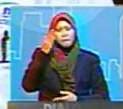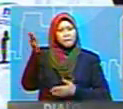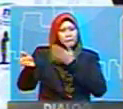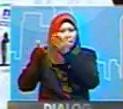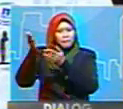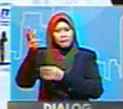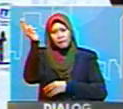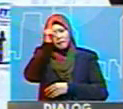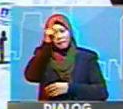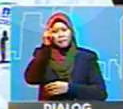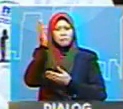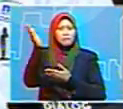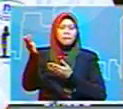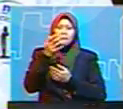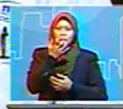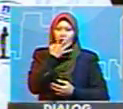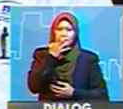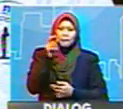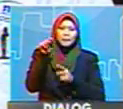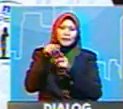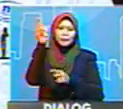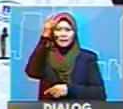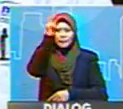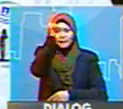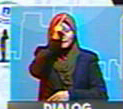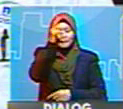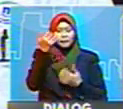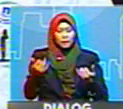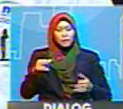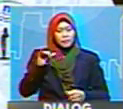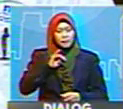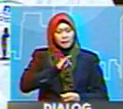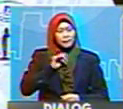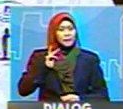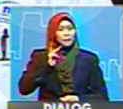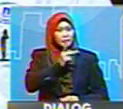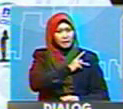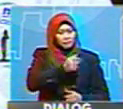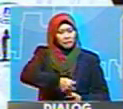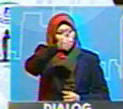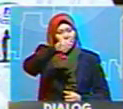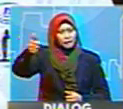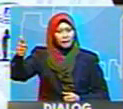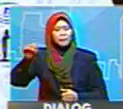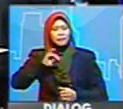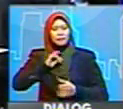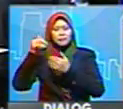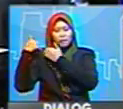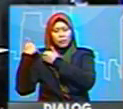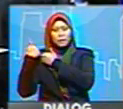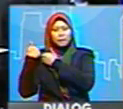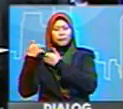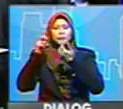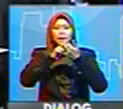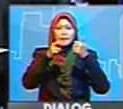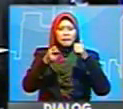menyebabkan kemarahan kepada kerajaan jadi sebab itu saya sebagai anggota kabinet Saya rasa bertanggungjawab untuk mempastikan bahawa isu yang